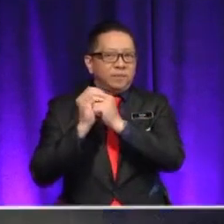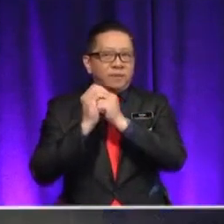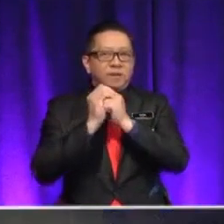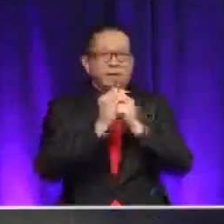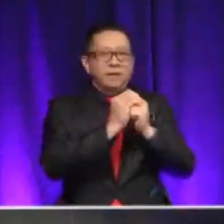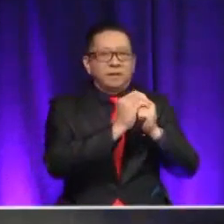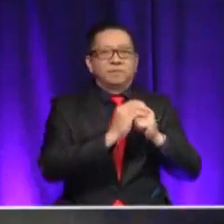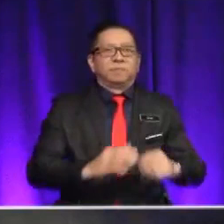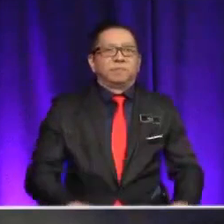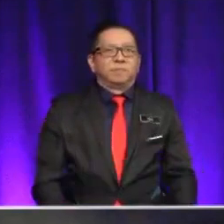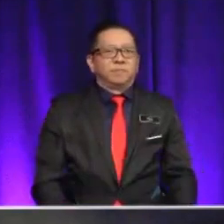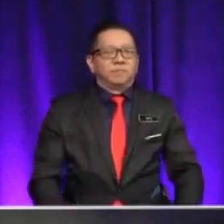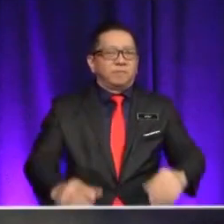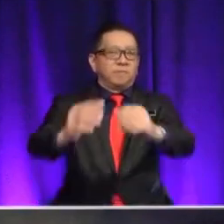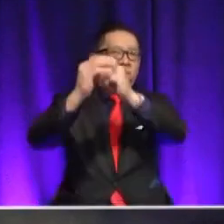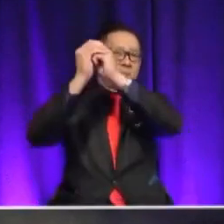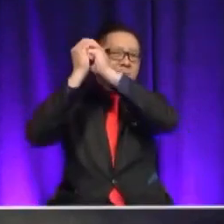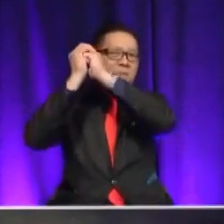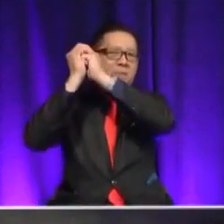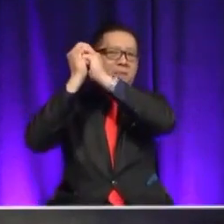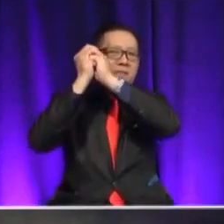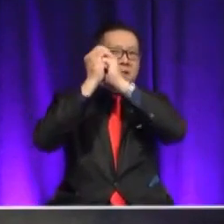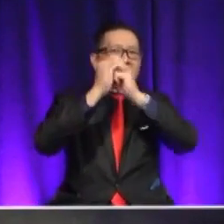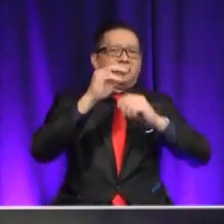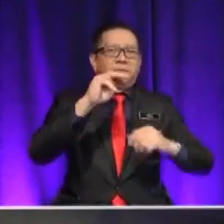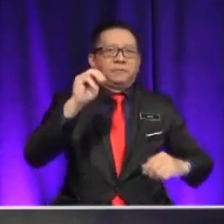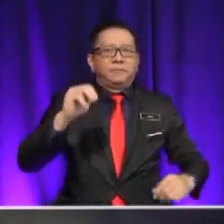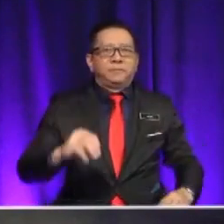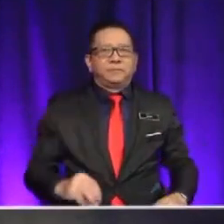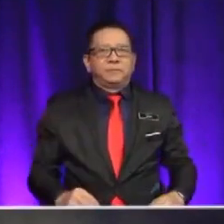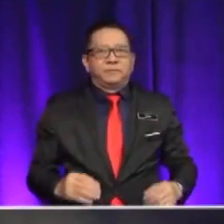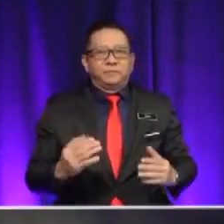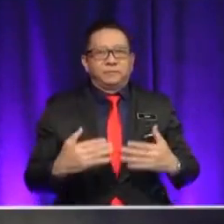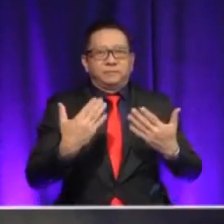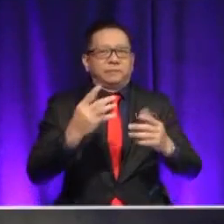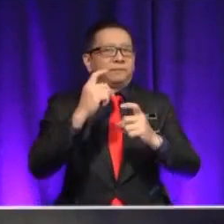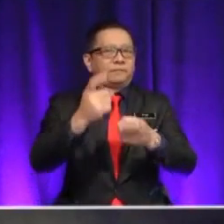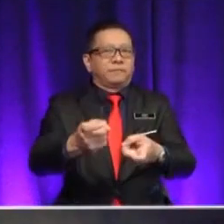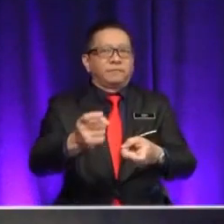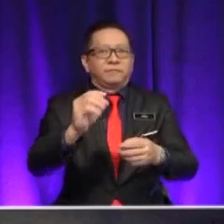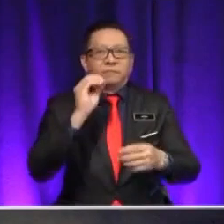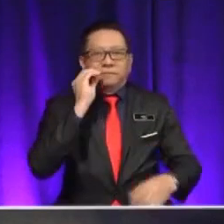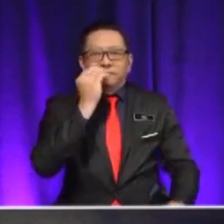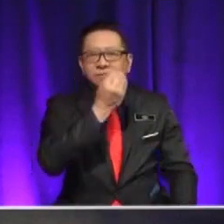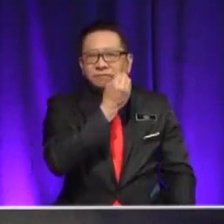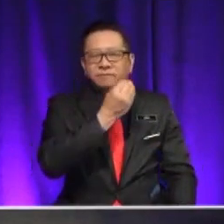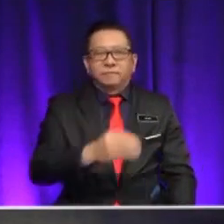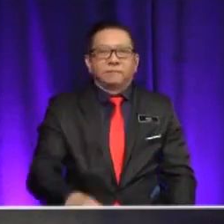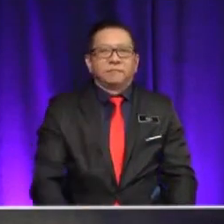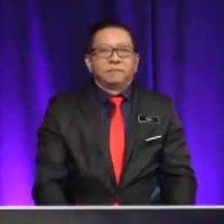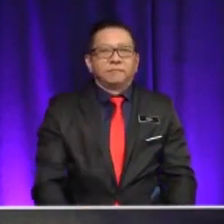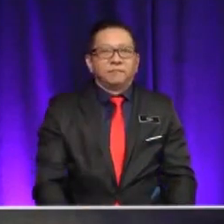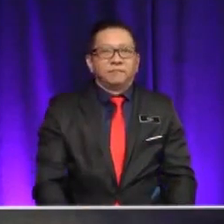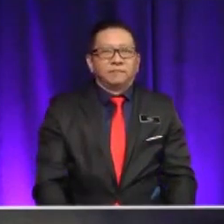Farah ucapkan. Ya, tahniah. Cikgu bagi Farah, ganjaran juga. Bagi ganjaran. Cikgu Farah pun boleh tu bagi ganjaran bunga